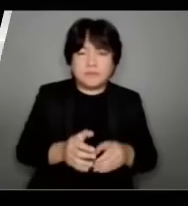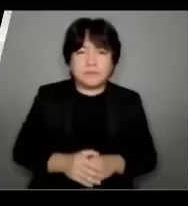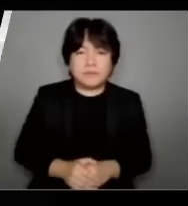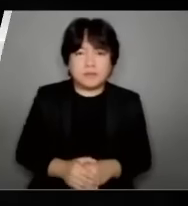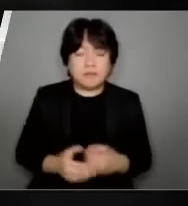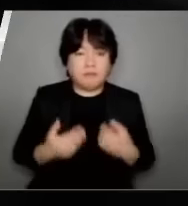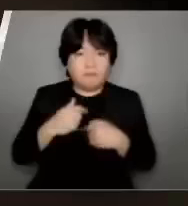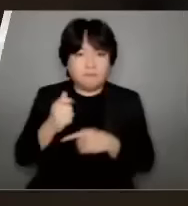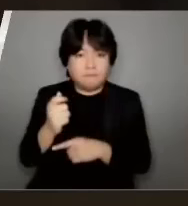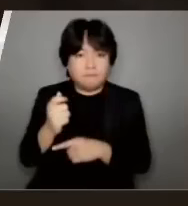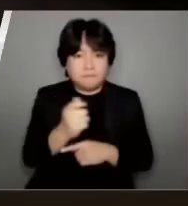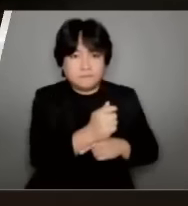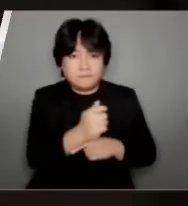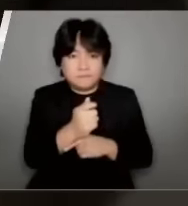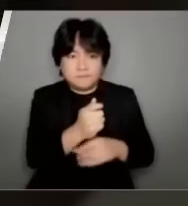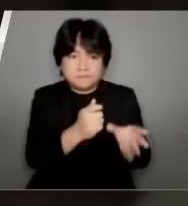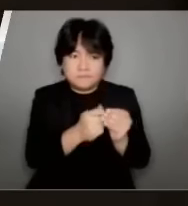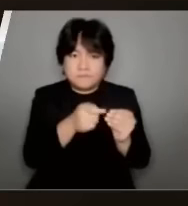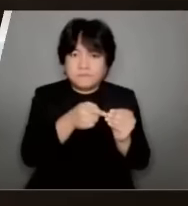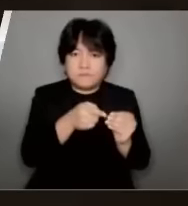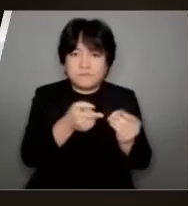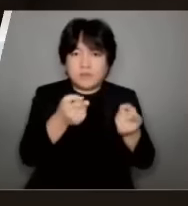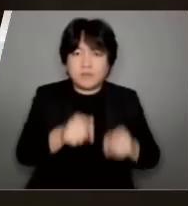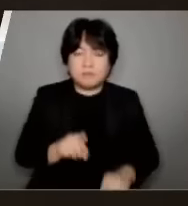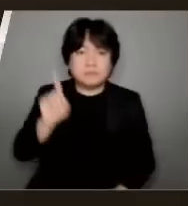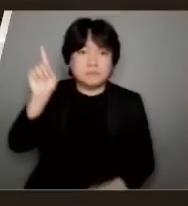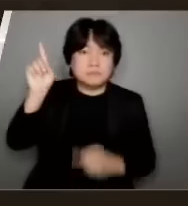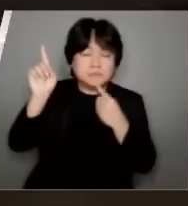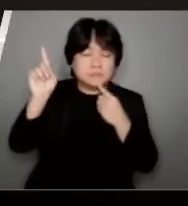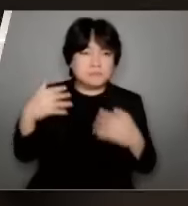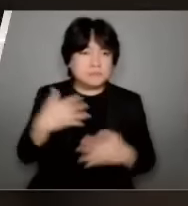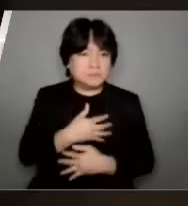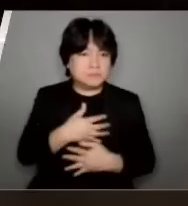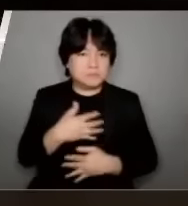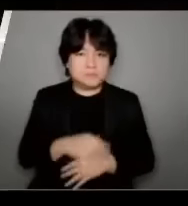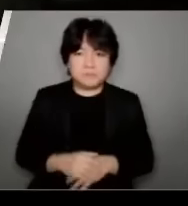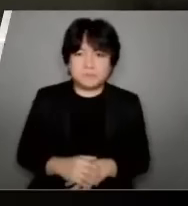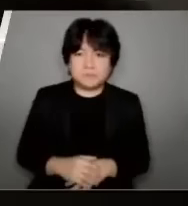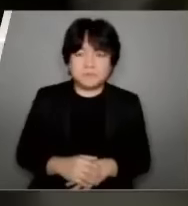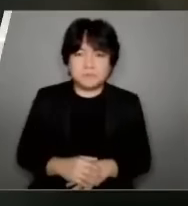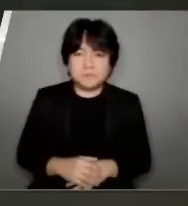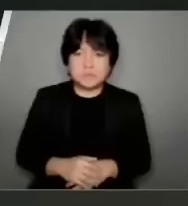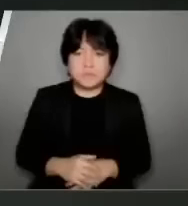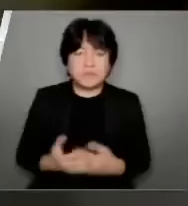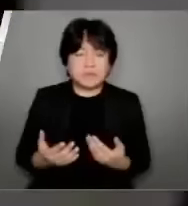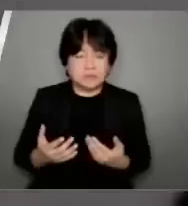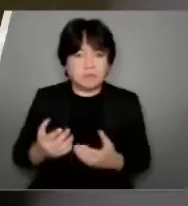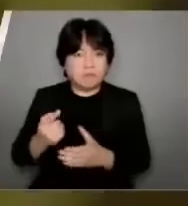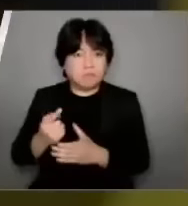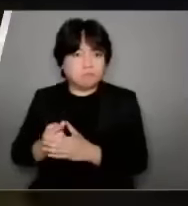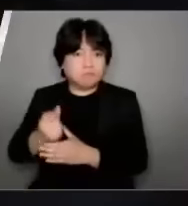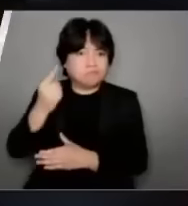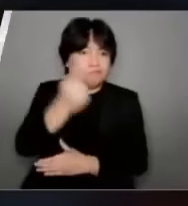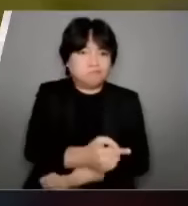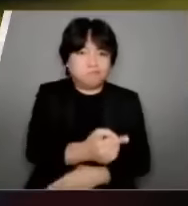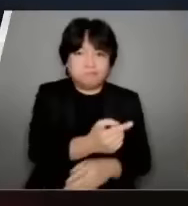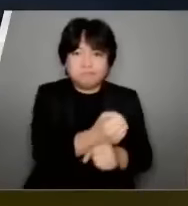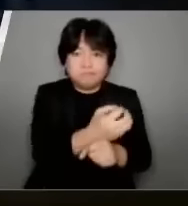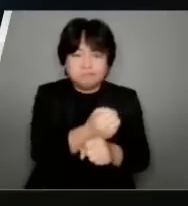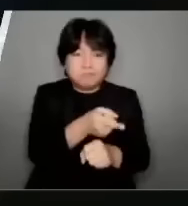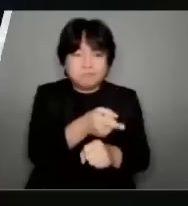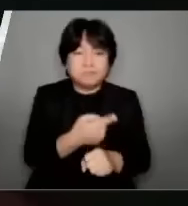ng barko. Kinakatakutan namin, dumating na. Talagang tinira na kami ng missile. Naglalayag sila mula Iraq papunta sana ng Greece